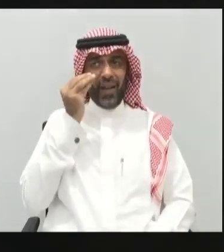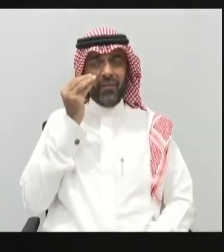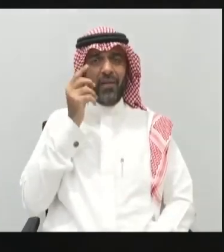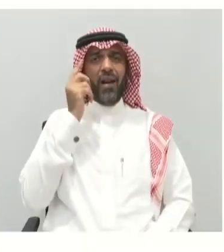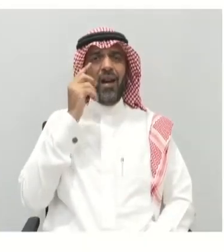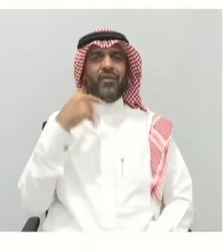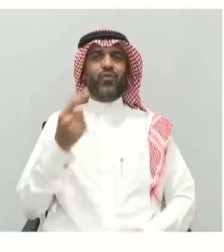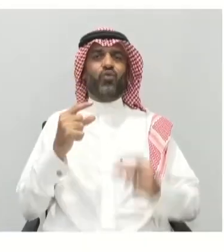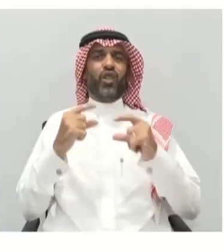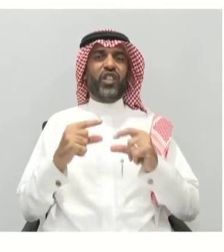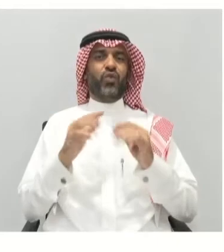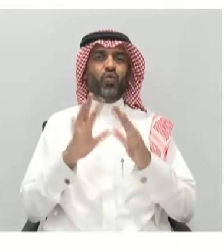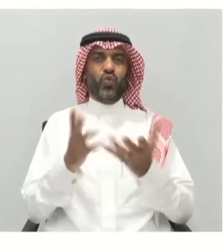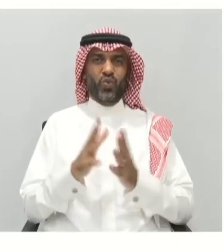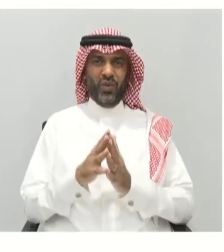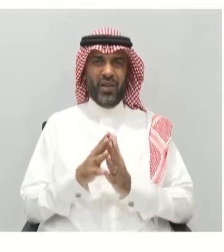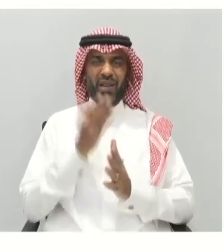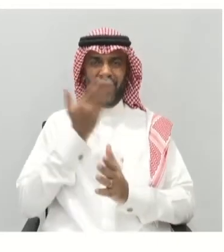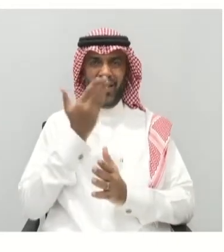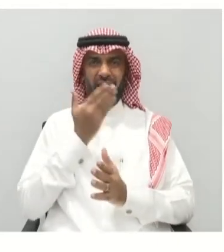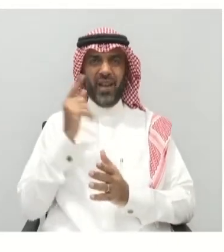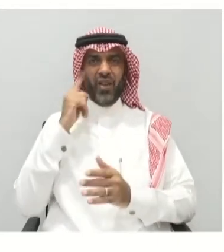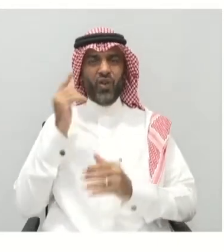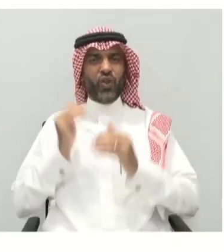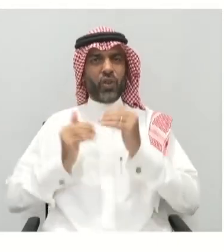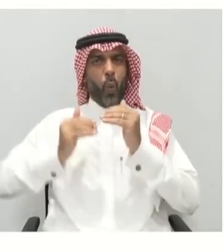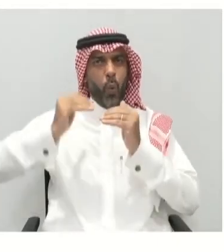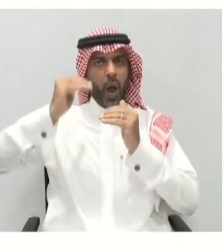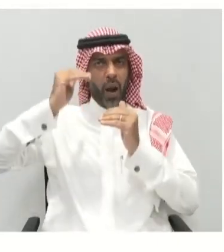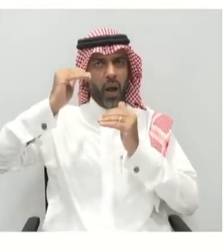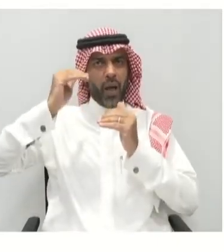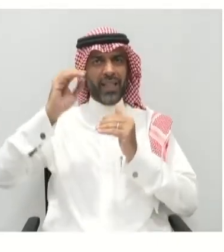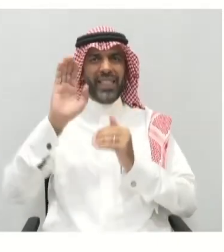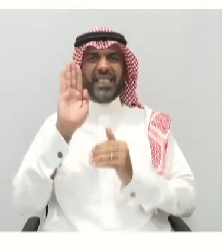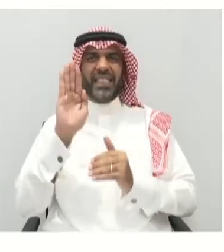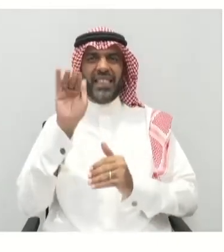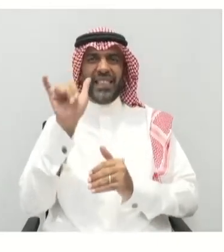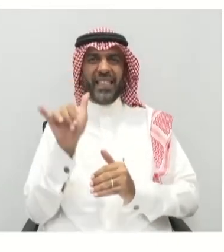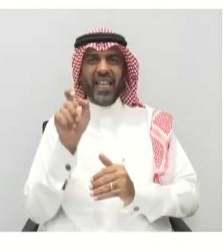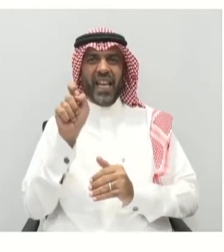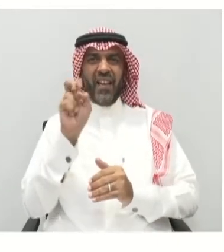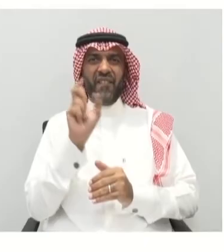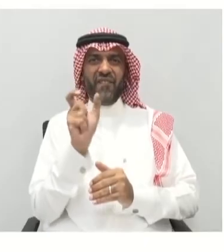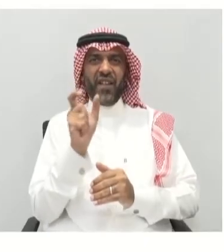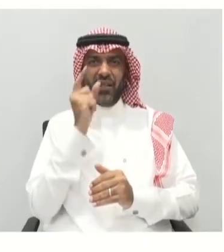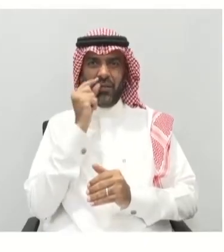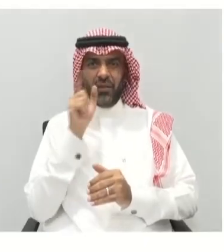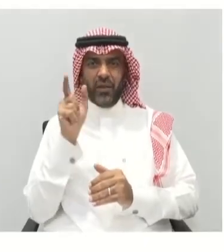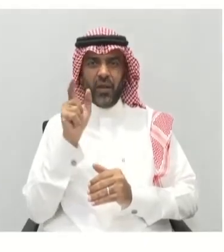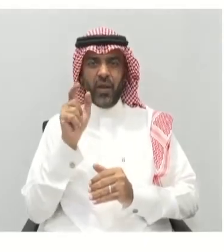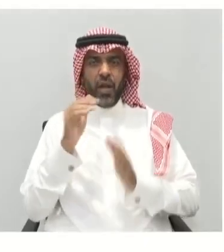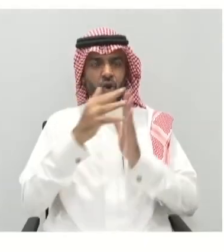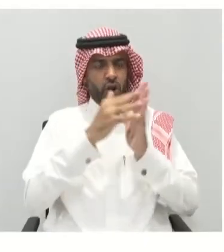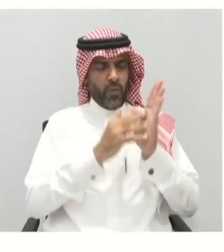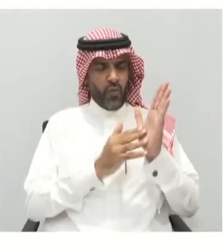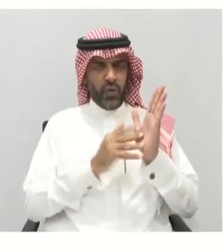الحجاج طيب نقرا بشكل سريع طور ستيفن تولمان نموذجا للحجاج يساعد